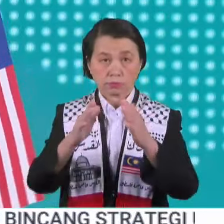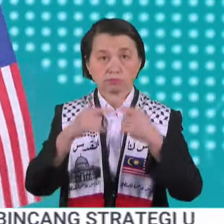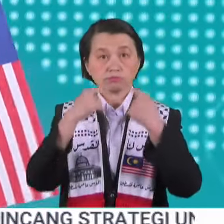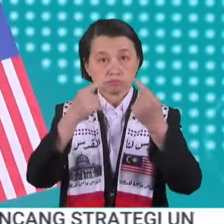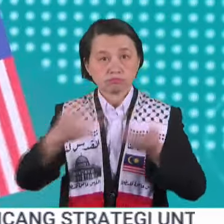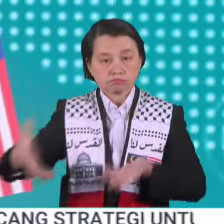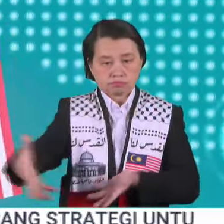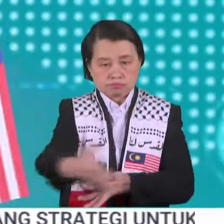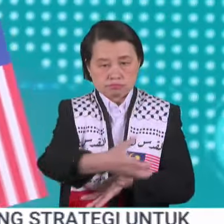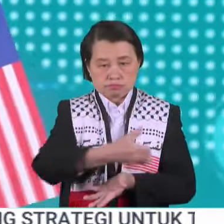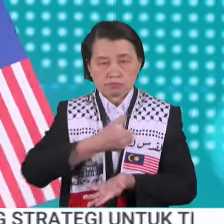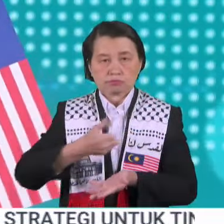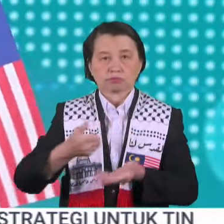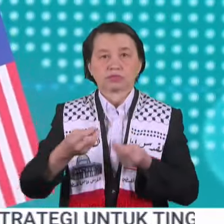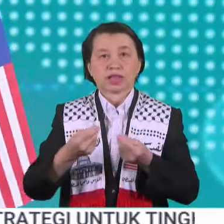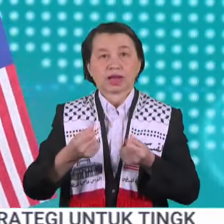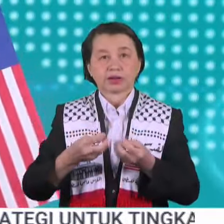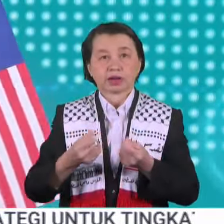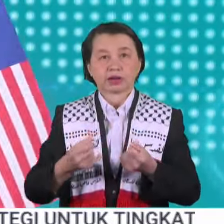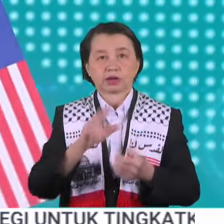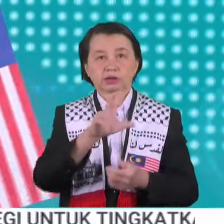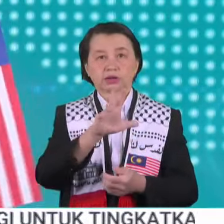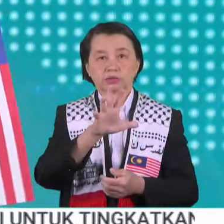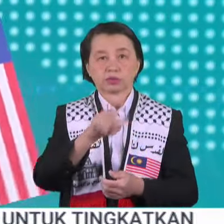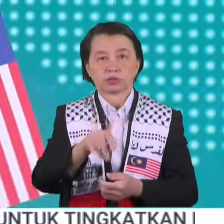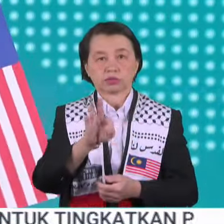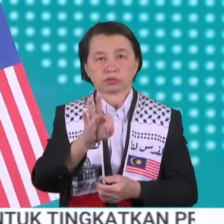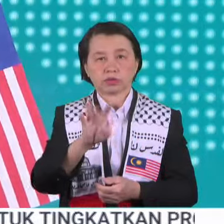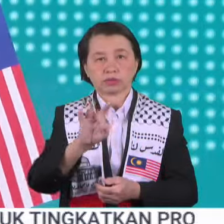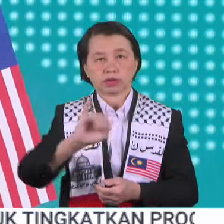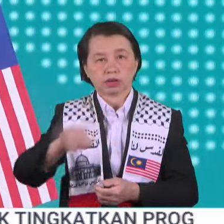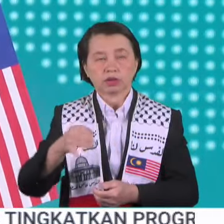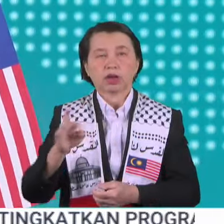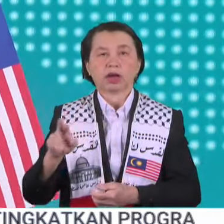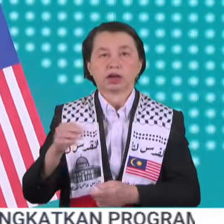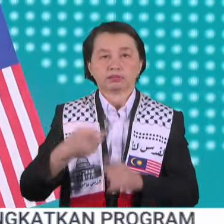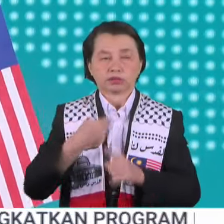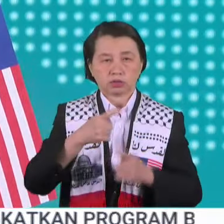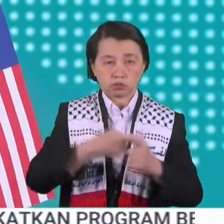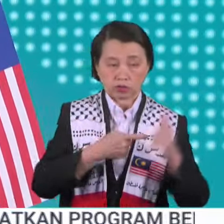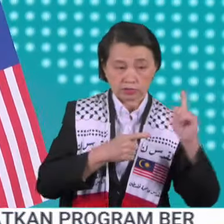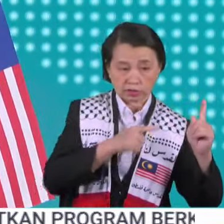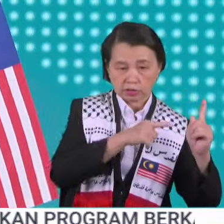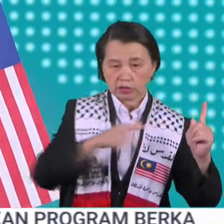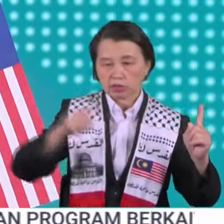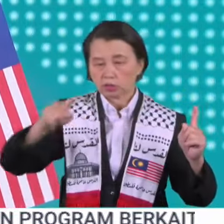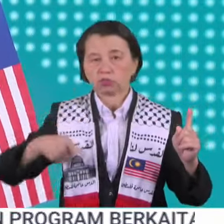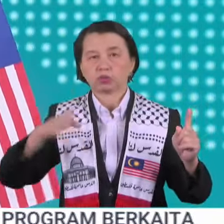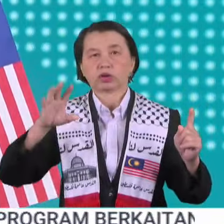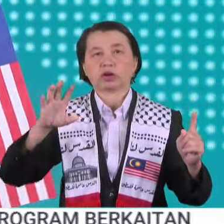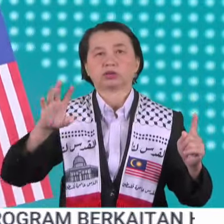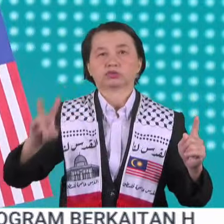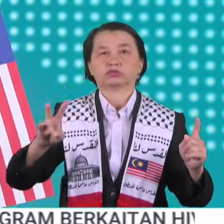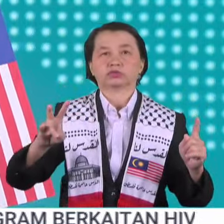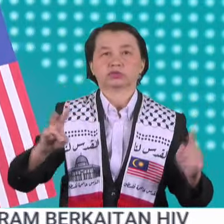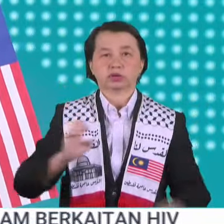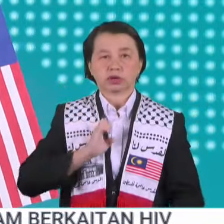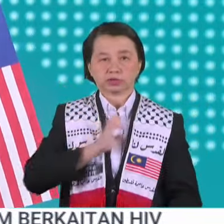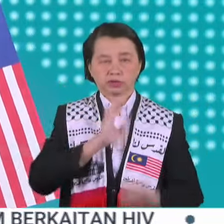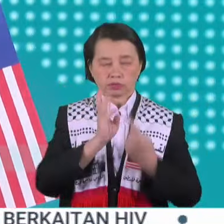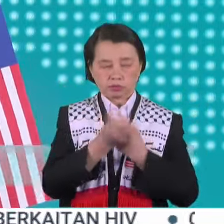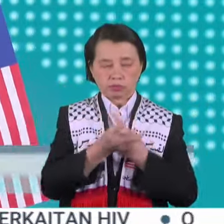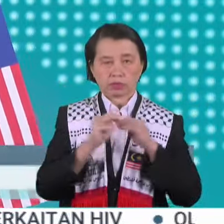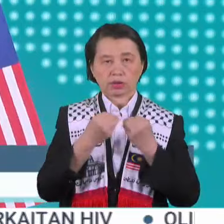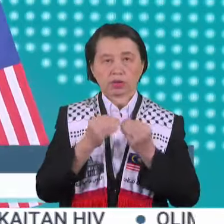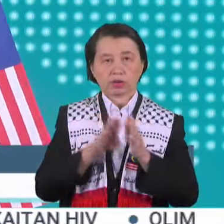Pahang berjaya mengutip hasil tanah sebanyak RM35.98 juta ringgit dari Januari hingga Julai lalu. Exco Kebajikan